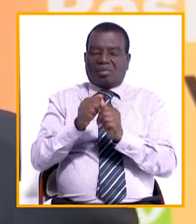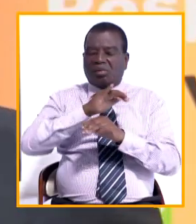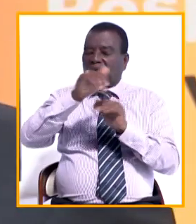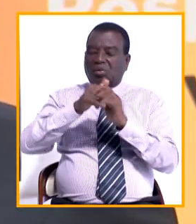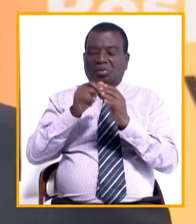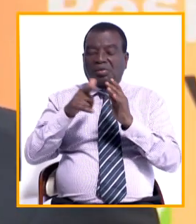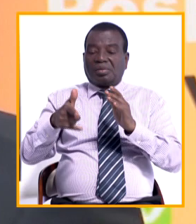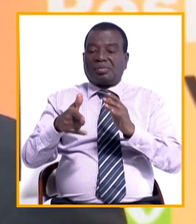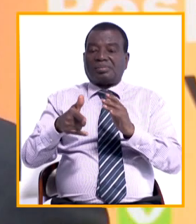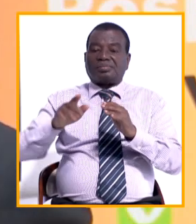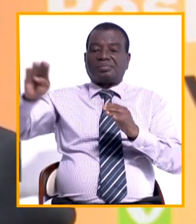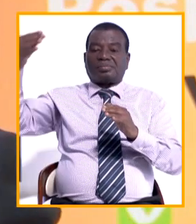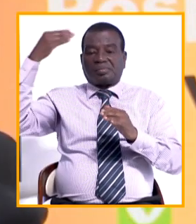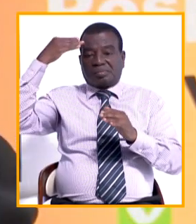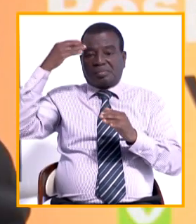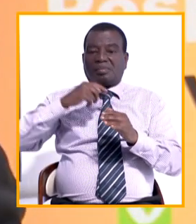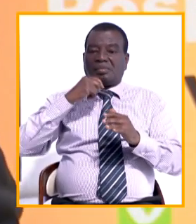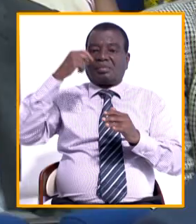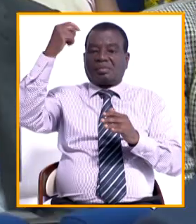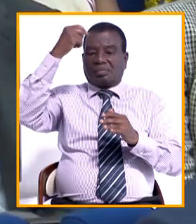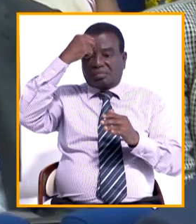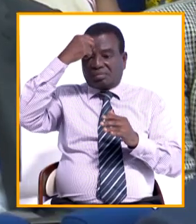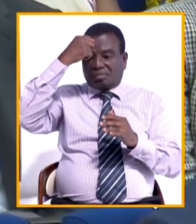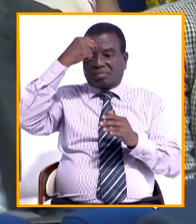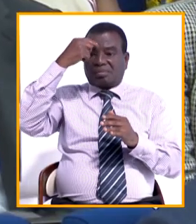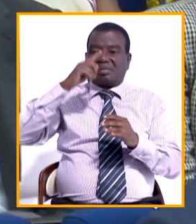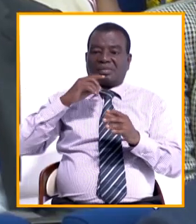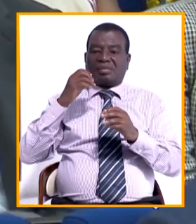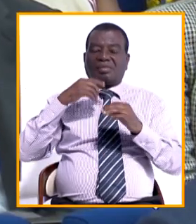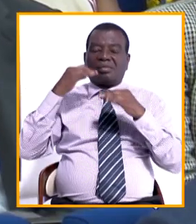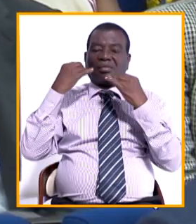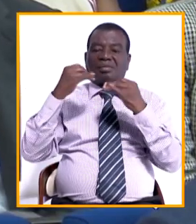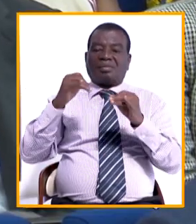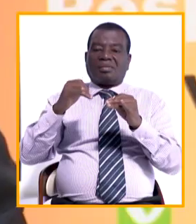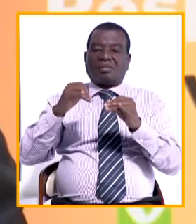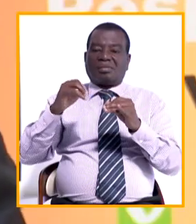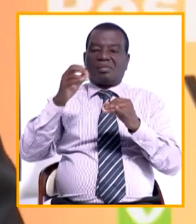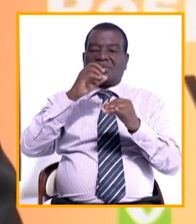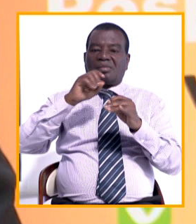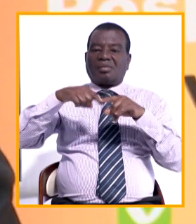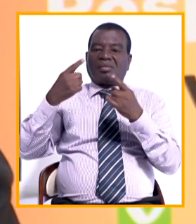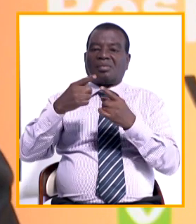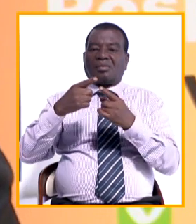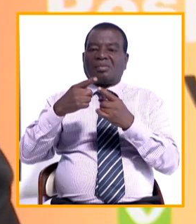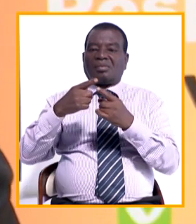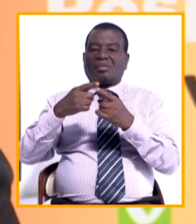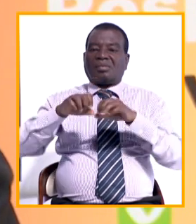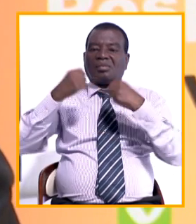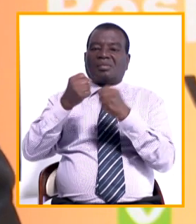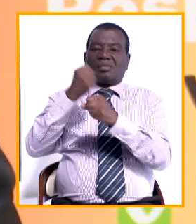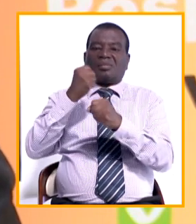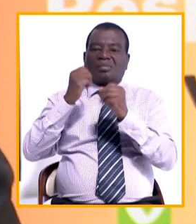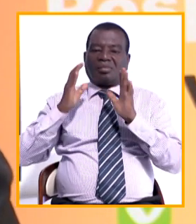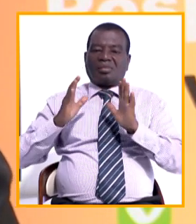travailleurs informels, le ministre de tutelle, Adama Camara, informe. Le régime social des travailleurs indépendants